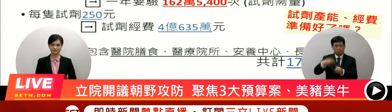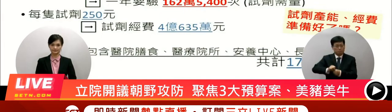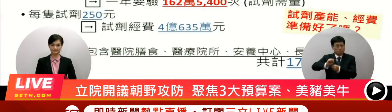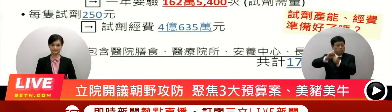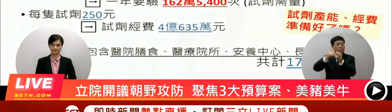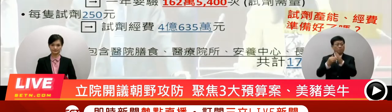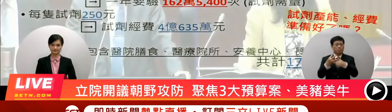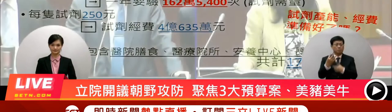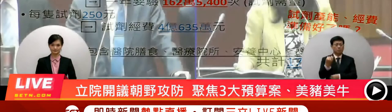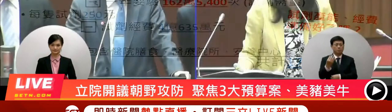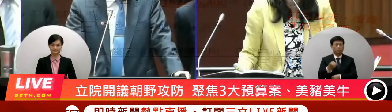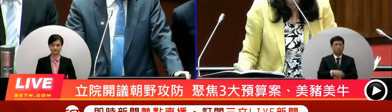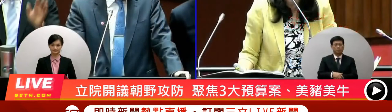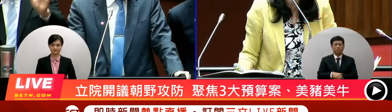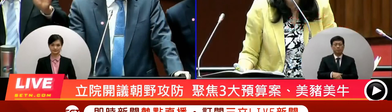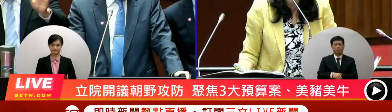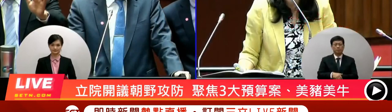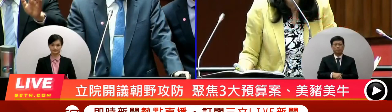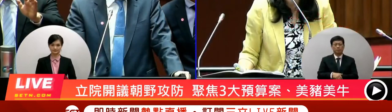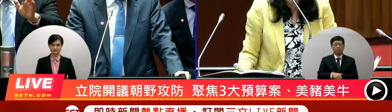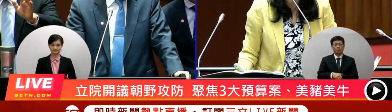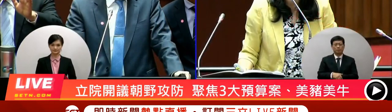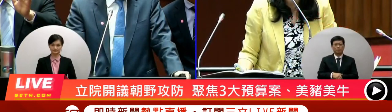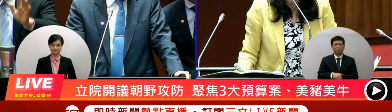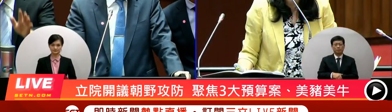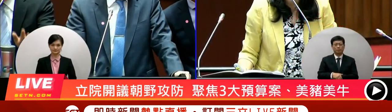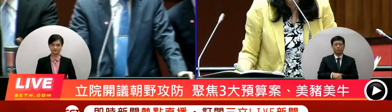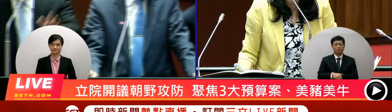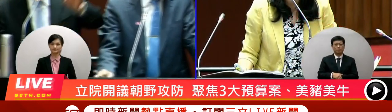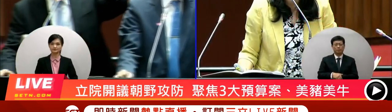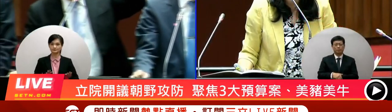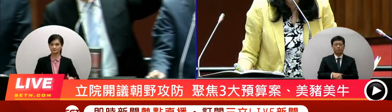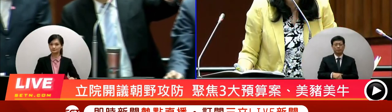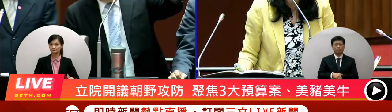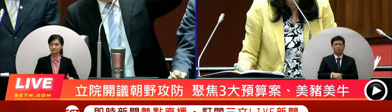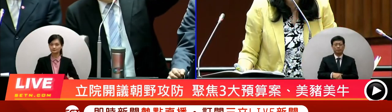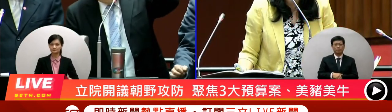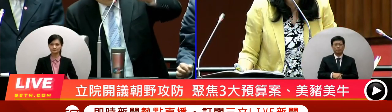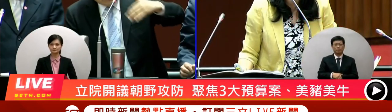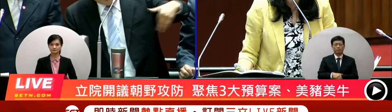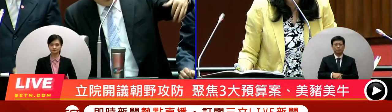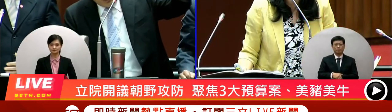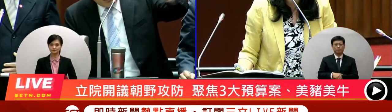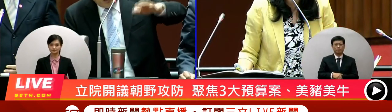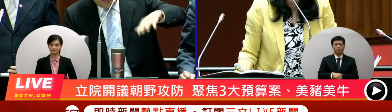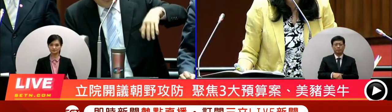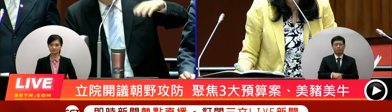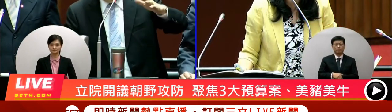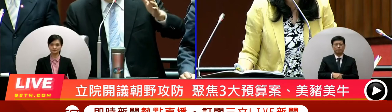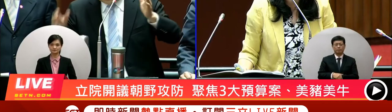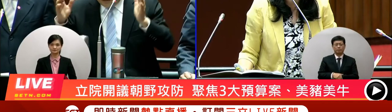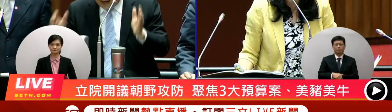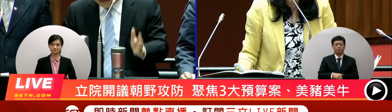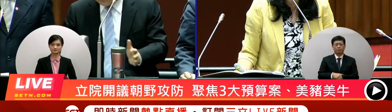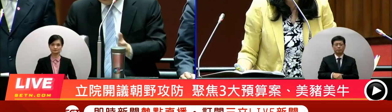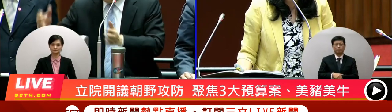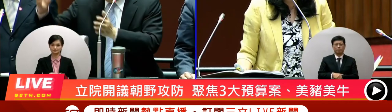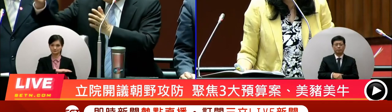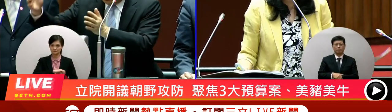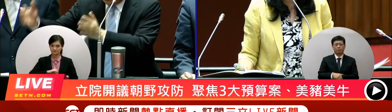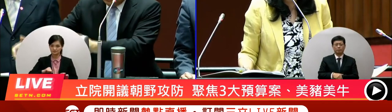频率多少？ 我对于这一次我们整个全国怎么样